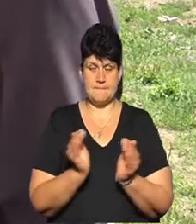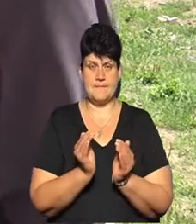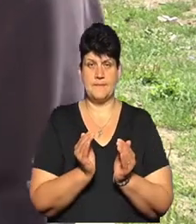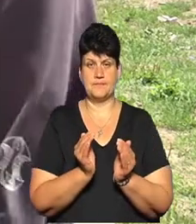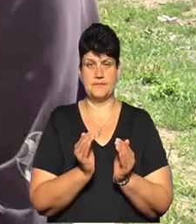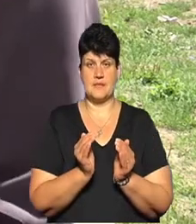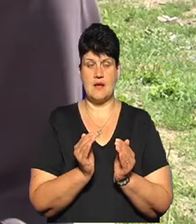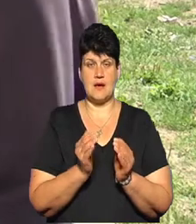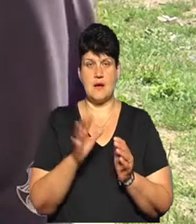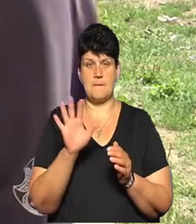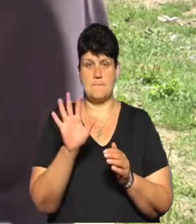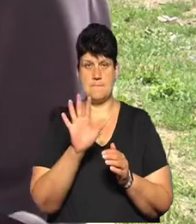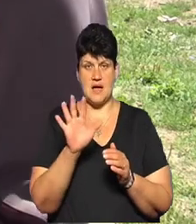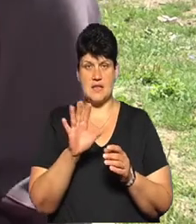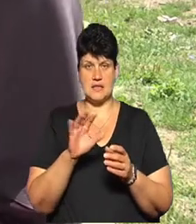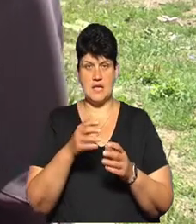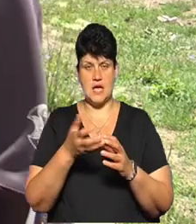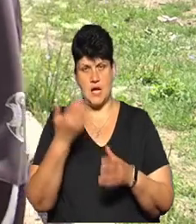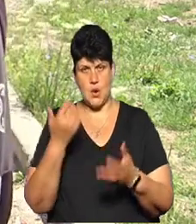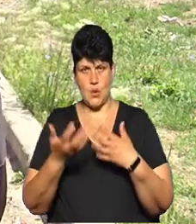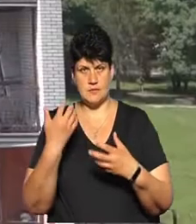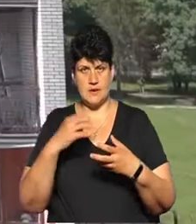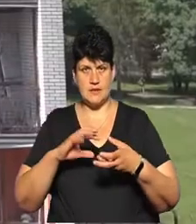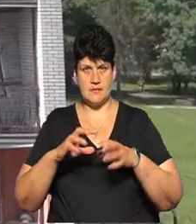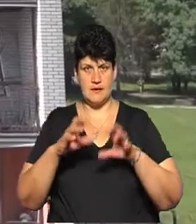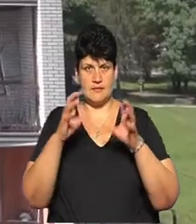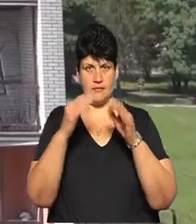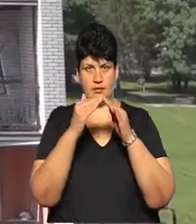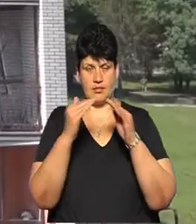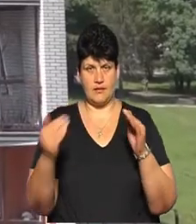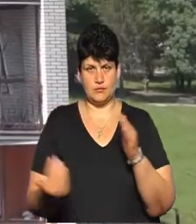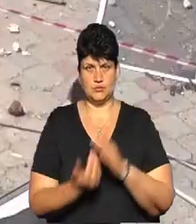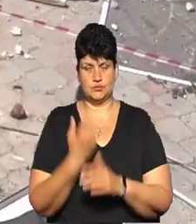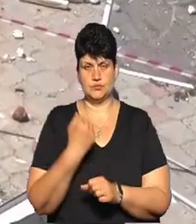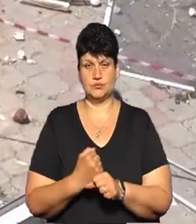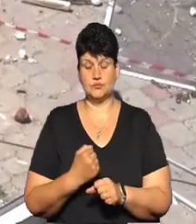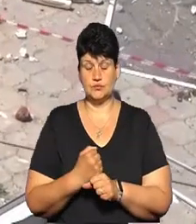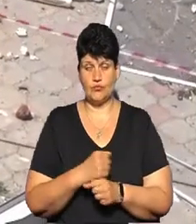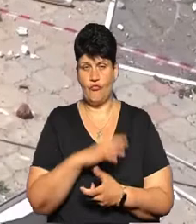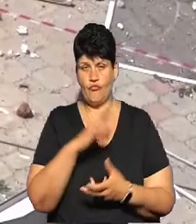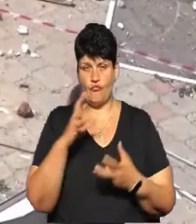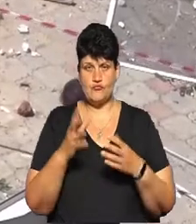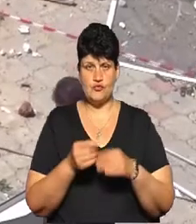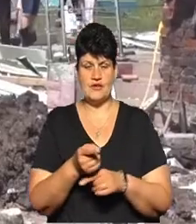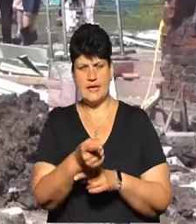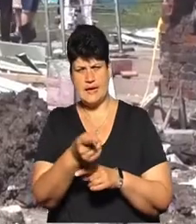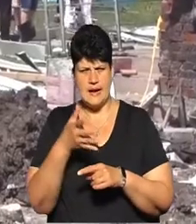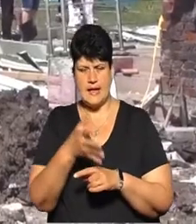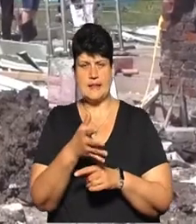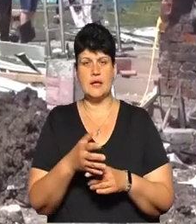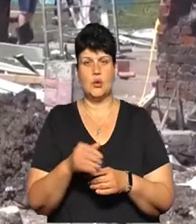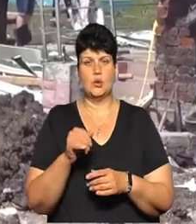розібрати, перемурувати і перекрити дах заново. Всього через ракетний удар 11 червня в